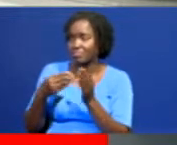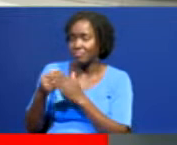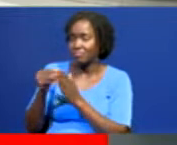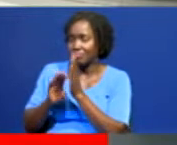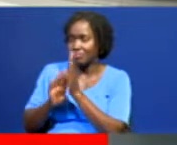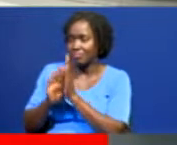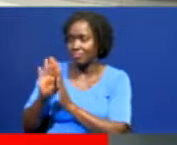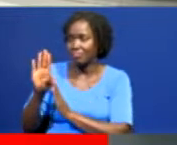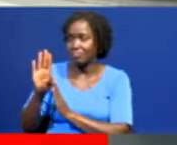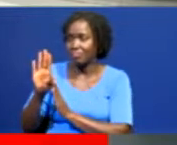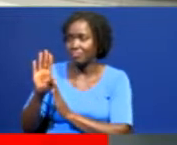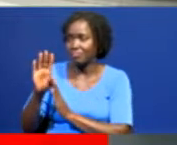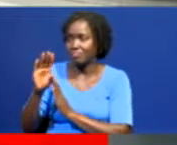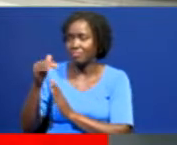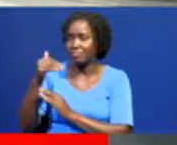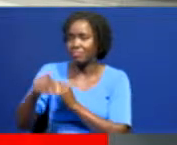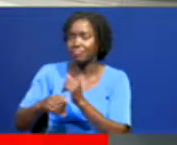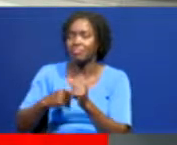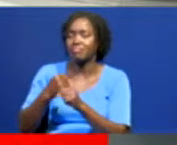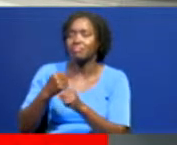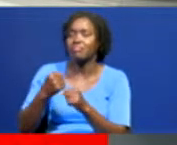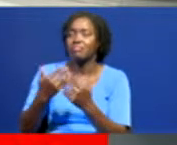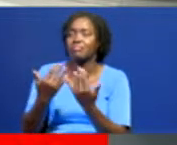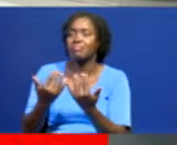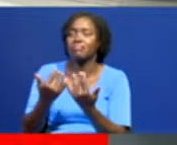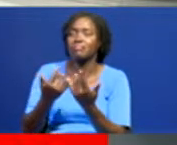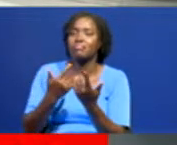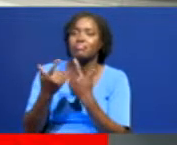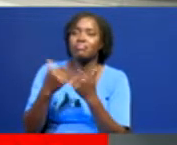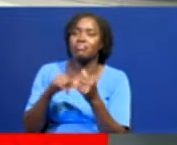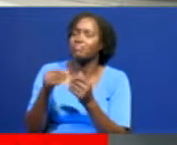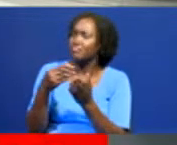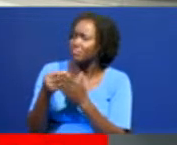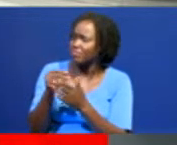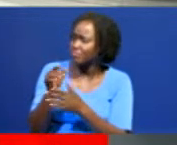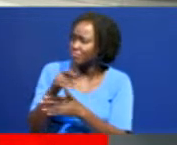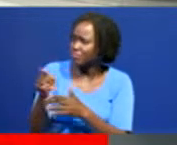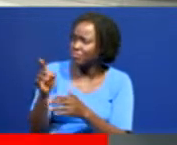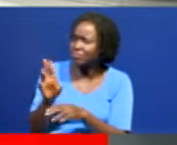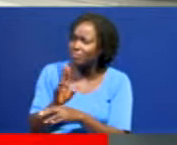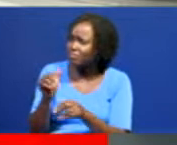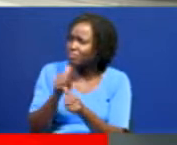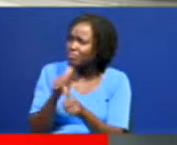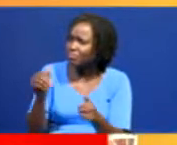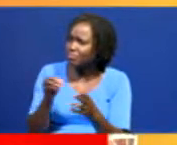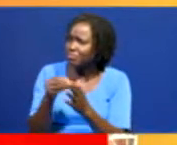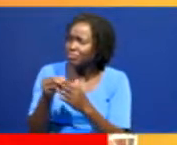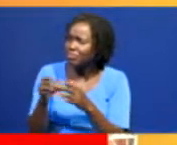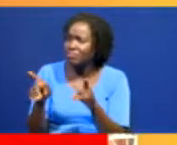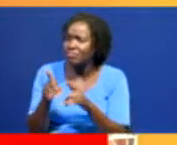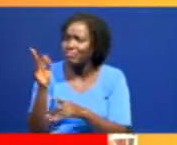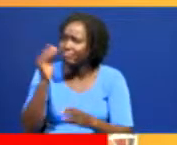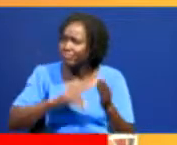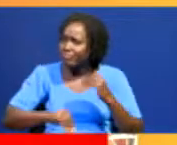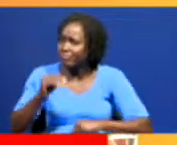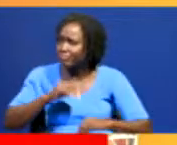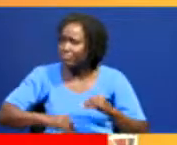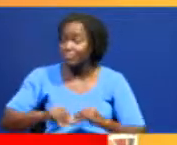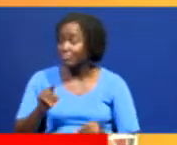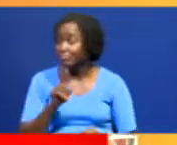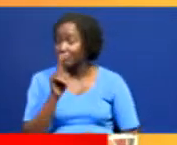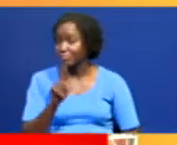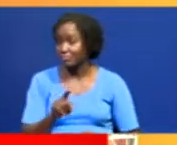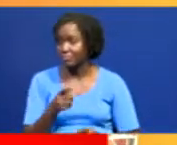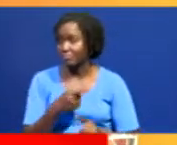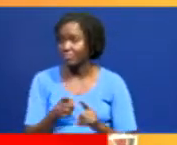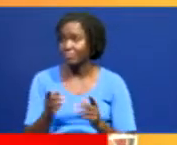maendeleo, mwaka ambao unafuata sasa tunaanza kuongelea hizi fedha zinatumika vizuri ama kuna corruption ndani yake. Lakini